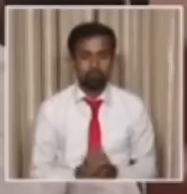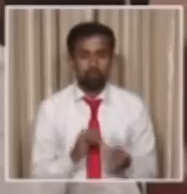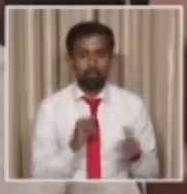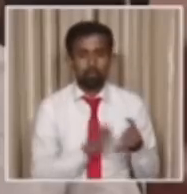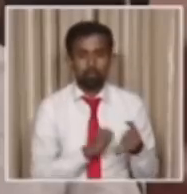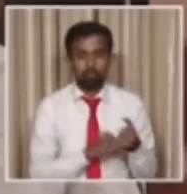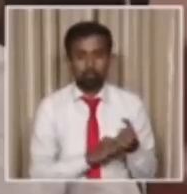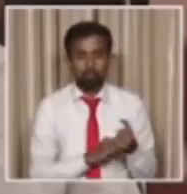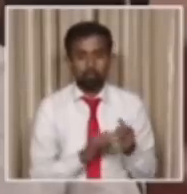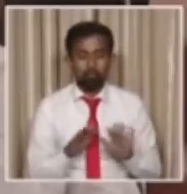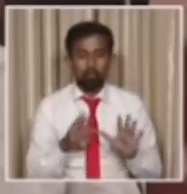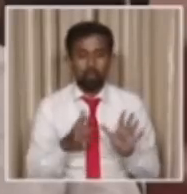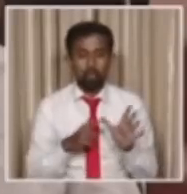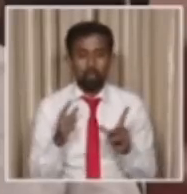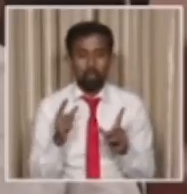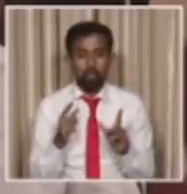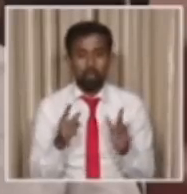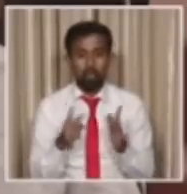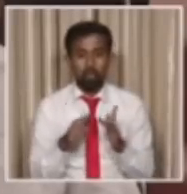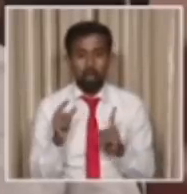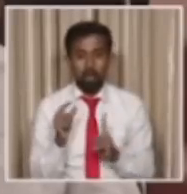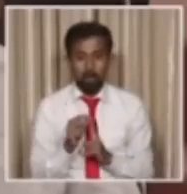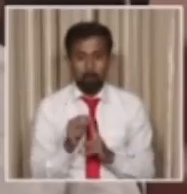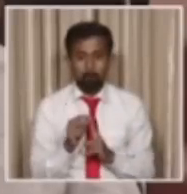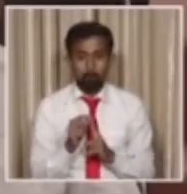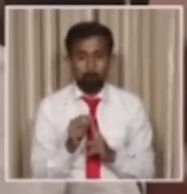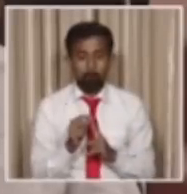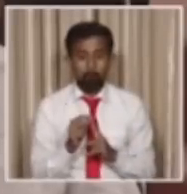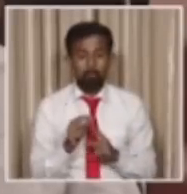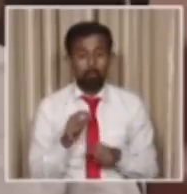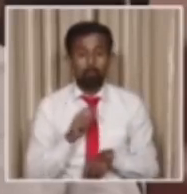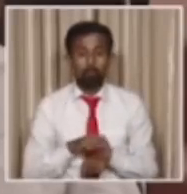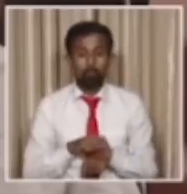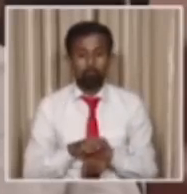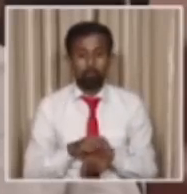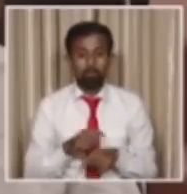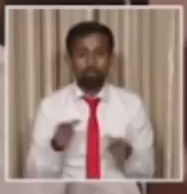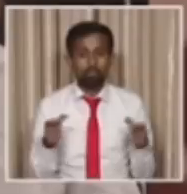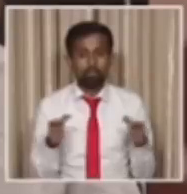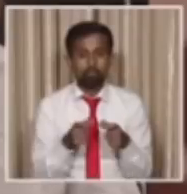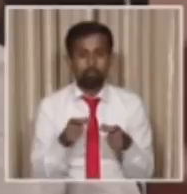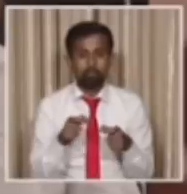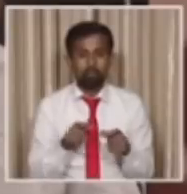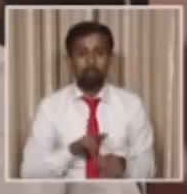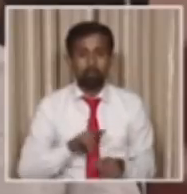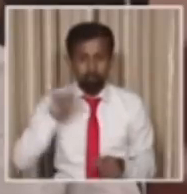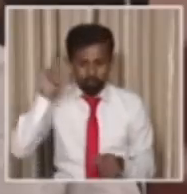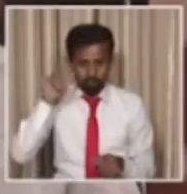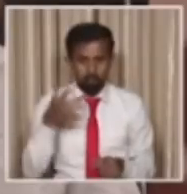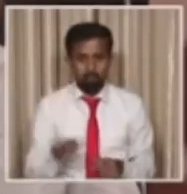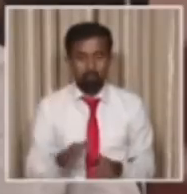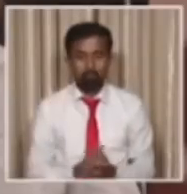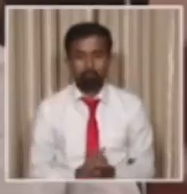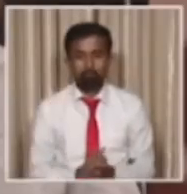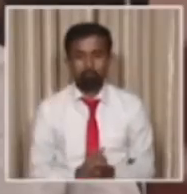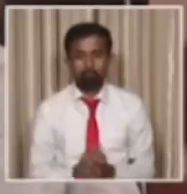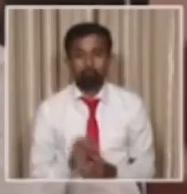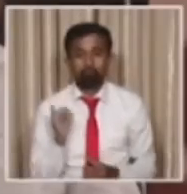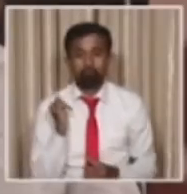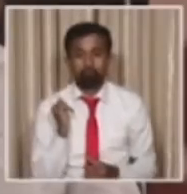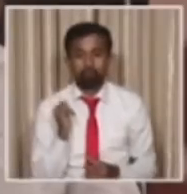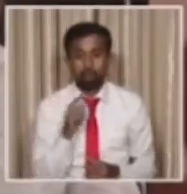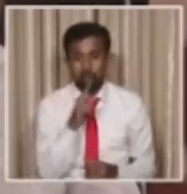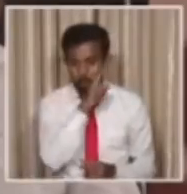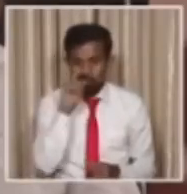සොනික් මෙහපු IP බණ්ඩාර කොච්චර කාලයක් බුද්ධි තොරතුරු ලබා ගන්න සාර එක හිටියද? දැන් එයත් රට ගිහින්ද? මෙම නිලධාරියා